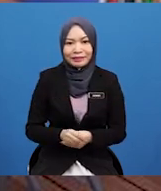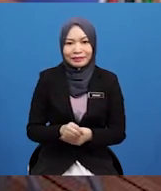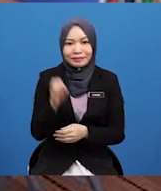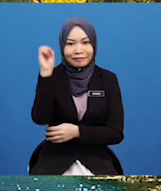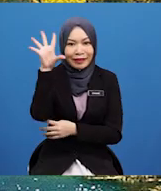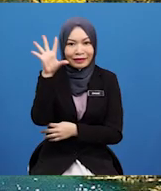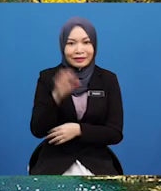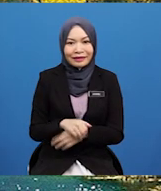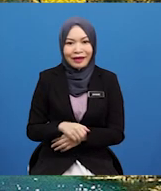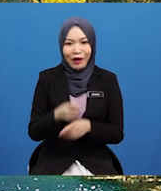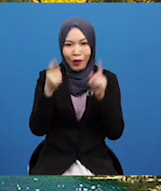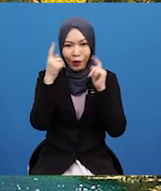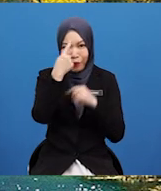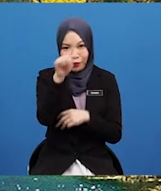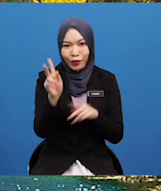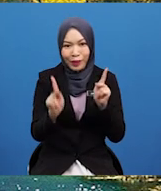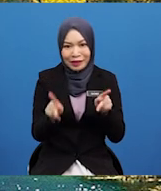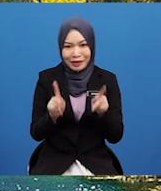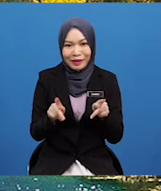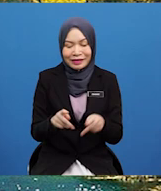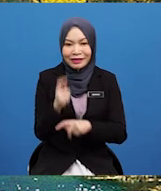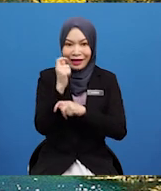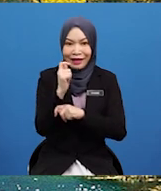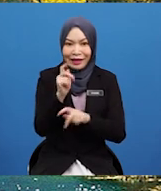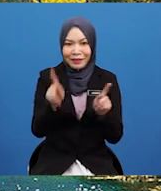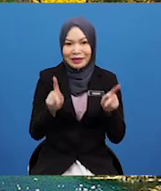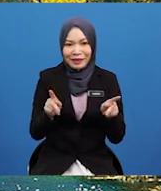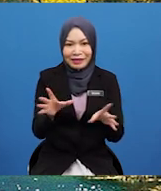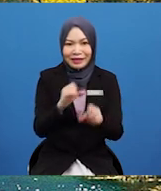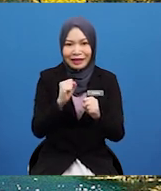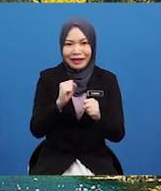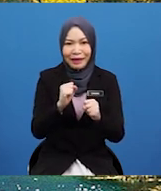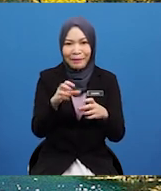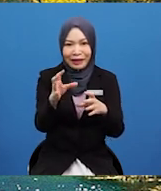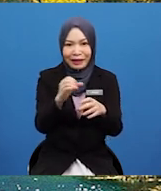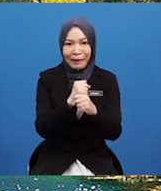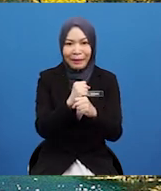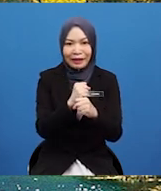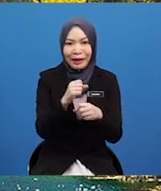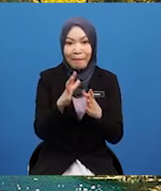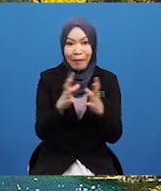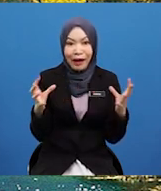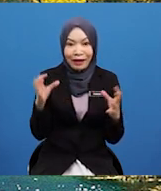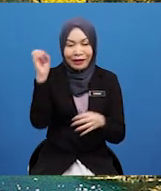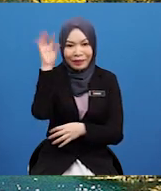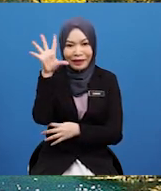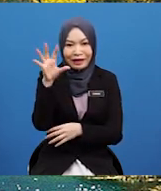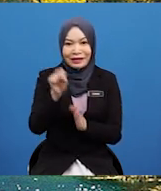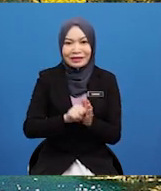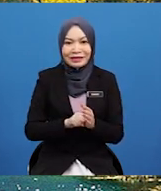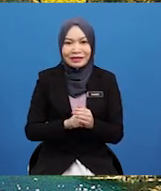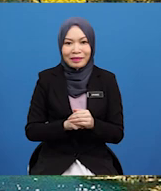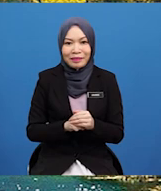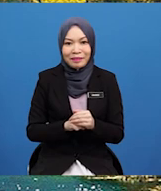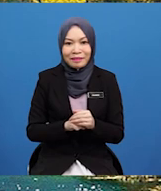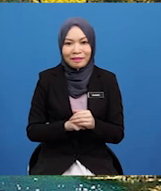peroleh? Tahniah pelajar-pelajar kerana memperoleh banyak bintang. Semakin banyak